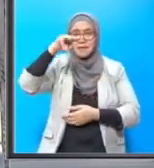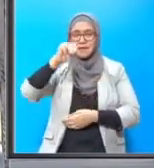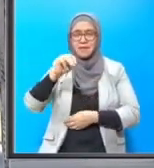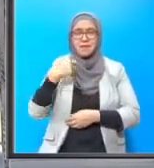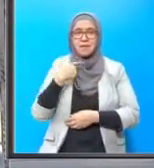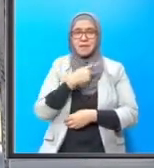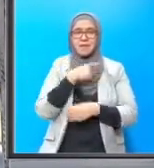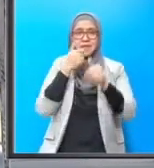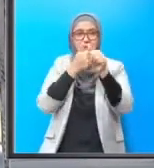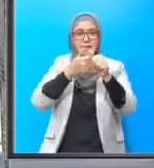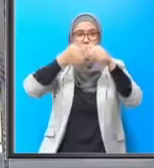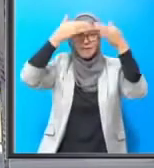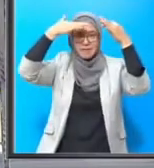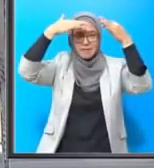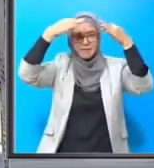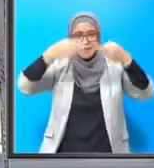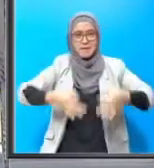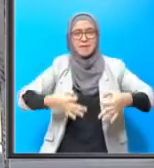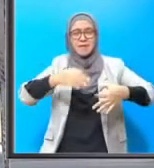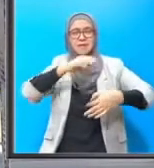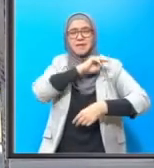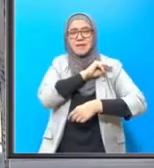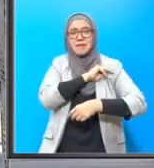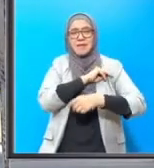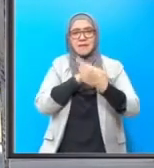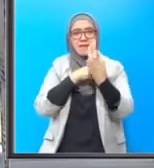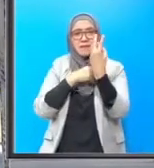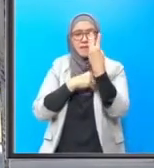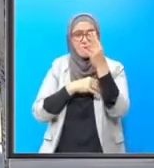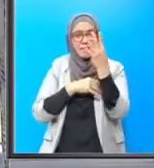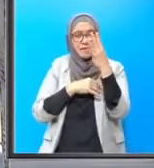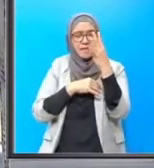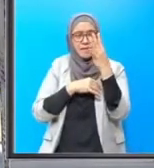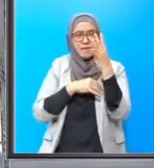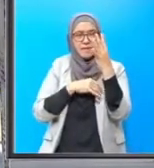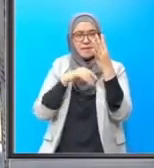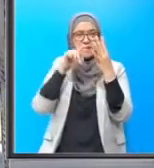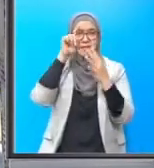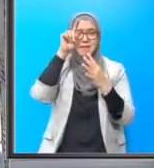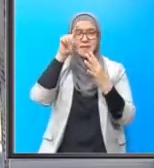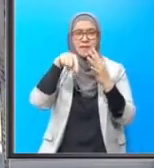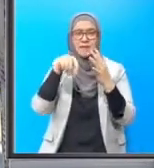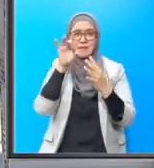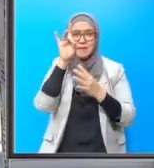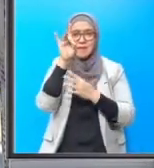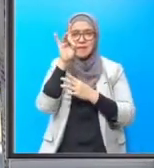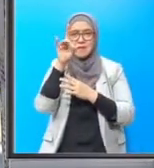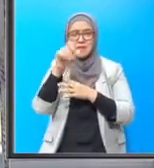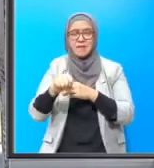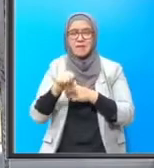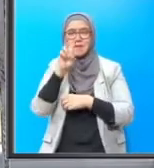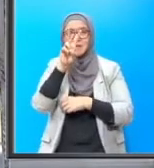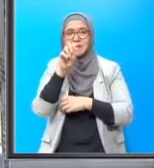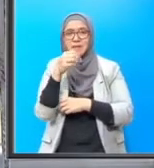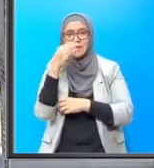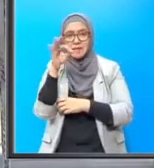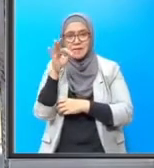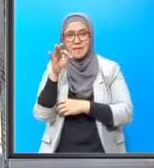mengikuti keputusan jemaah menteri bertarikh Depag belas ogos 2019 yang